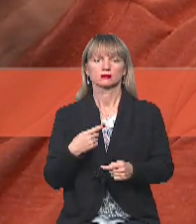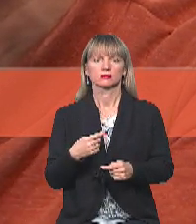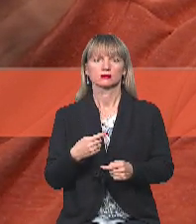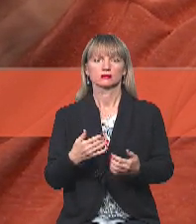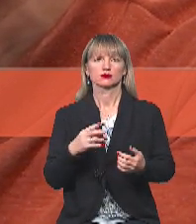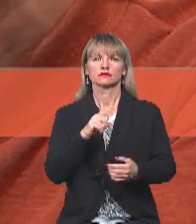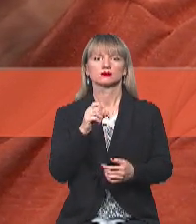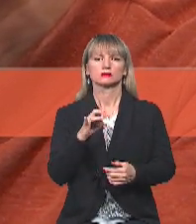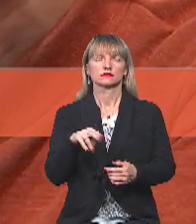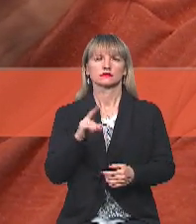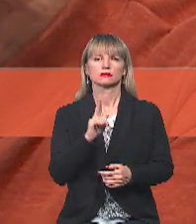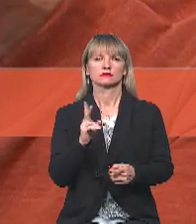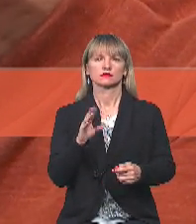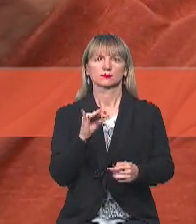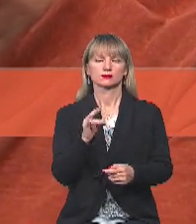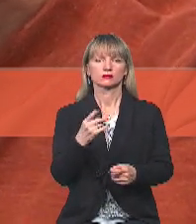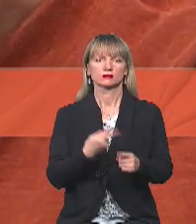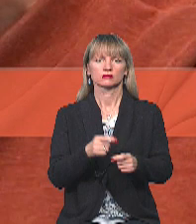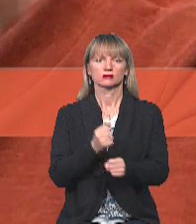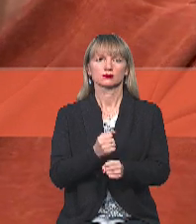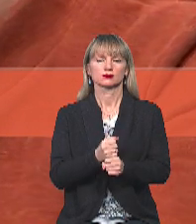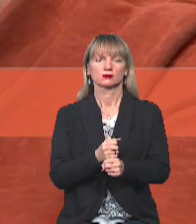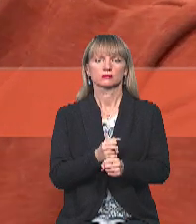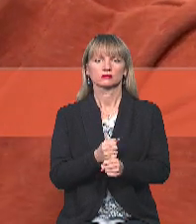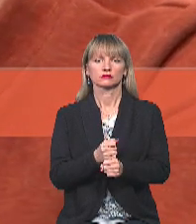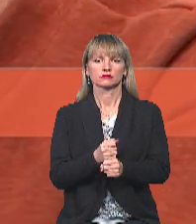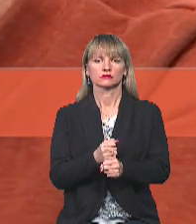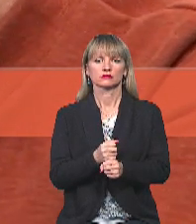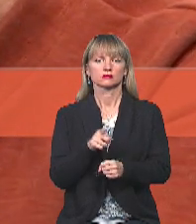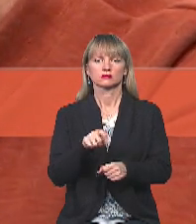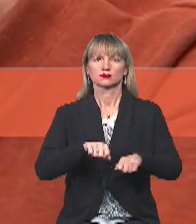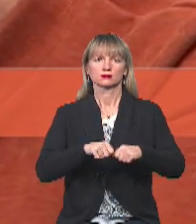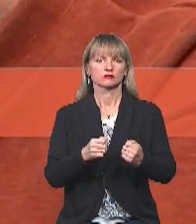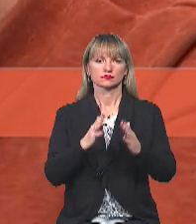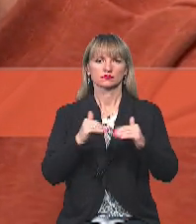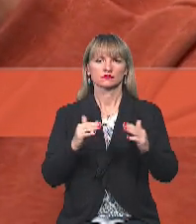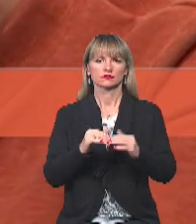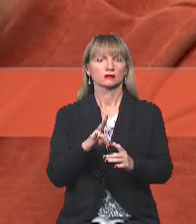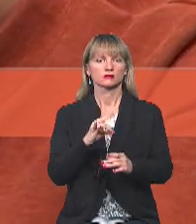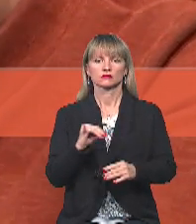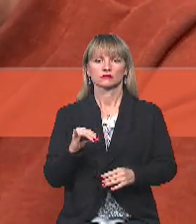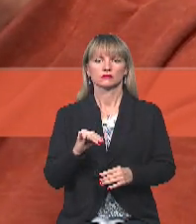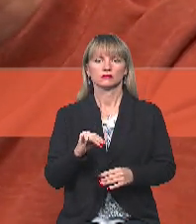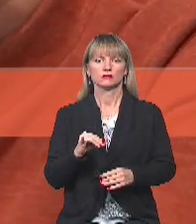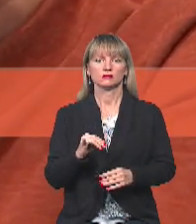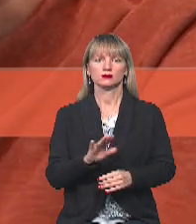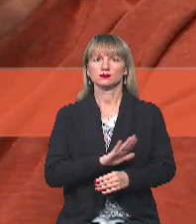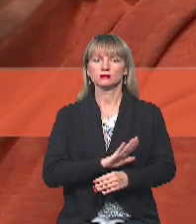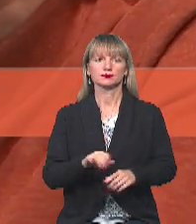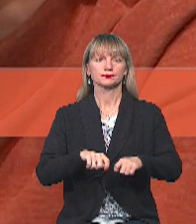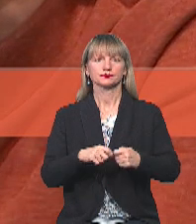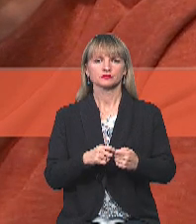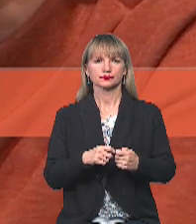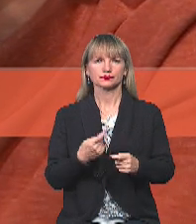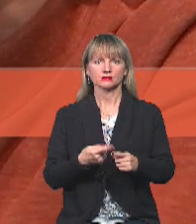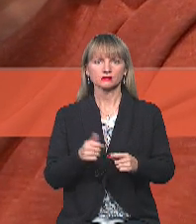персоналізація, заради кого він це робить. Тобто, ну, його не зламали табори? Не зламали. Не зламали. Ну,